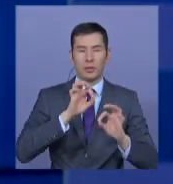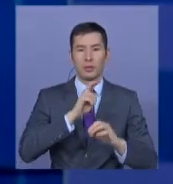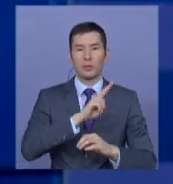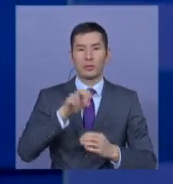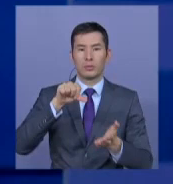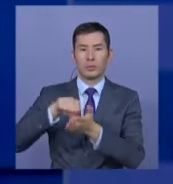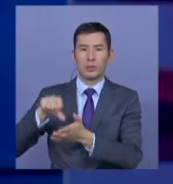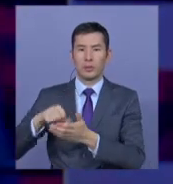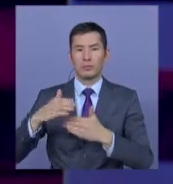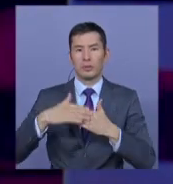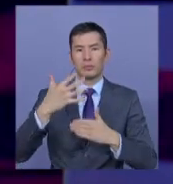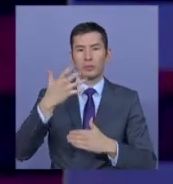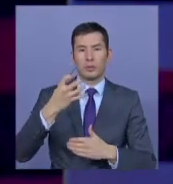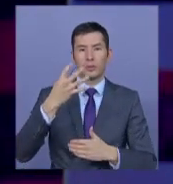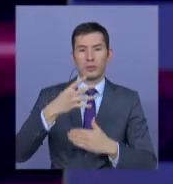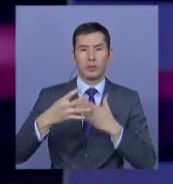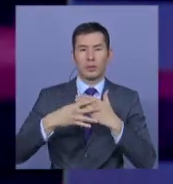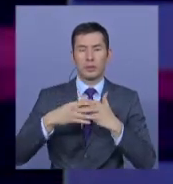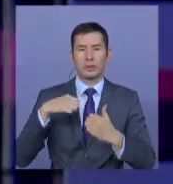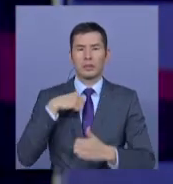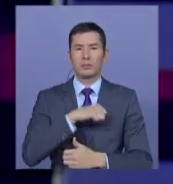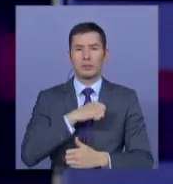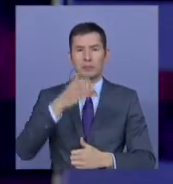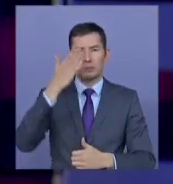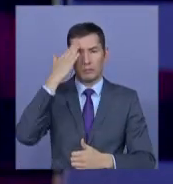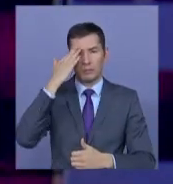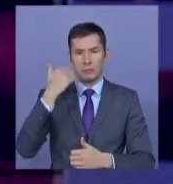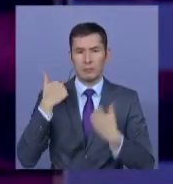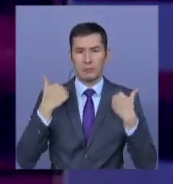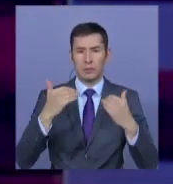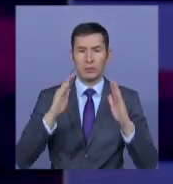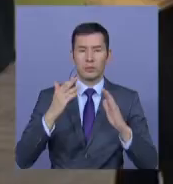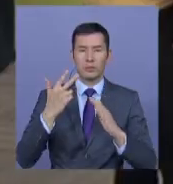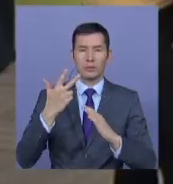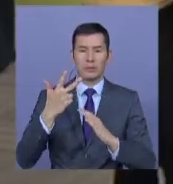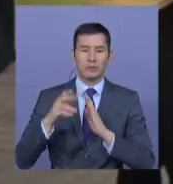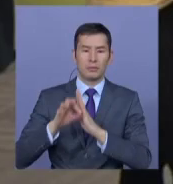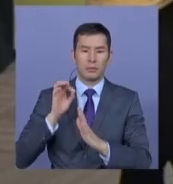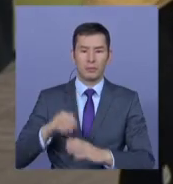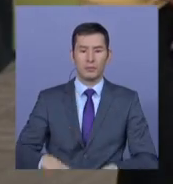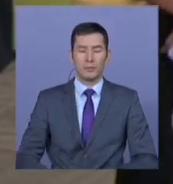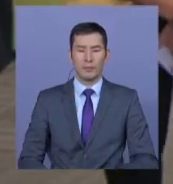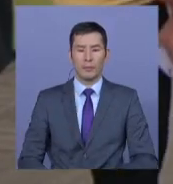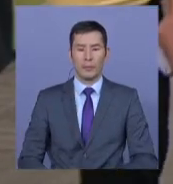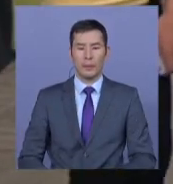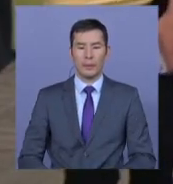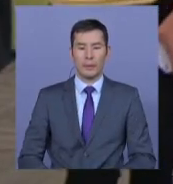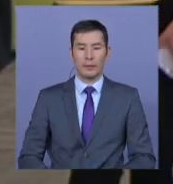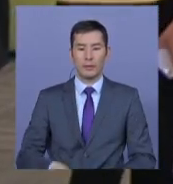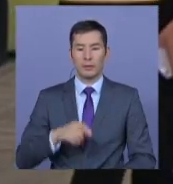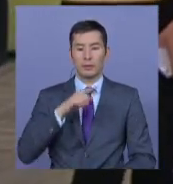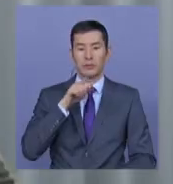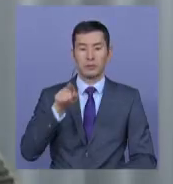жатқан 549 үміткерден ең мықты деген 300 ғана таңдап алынбақ. Бекжан Әлімқұлов жаста болса